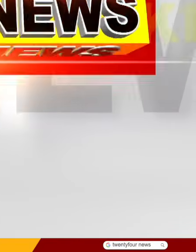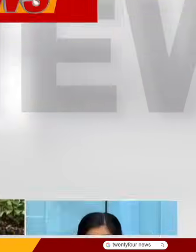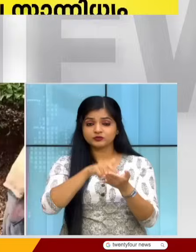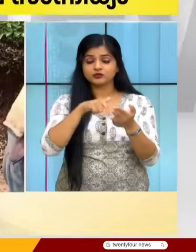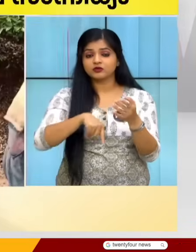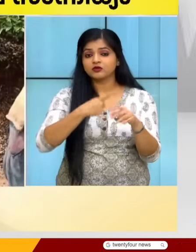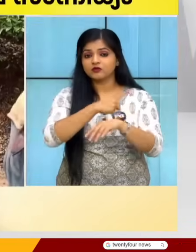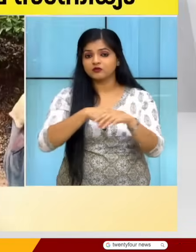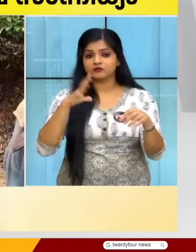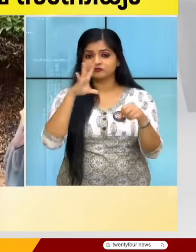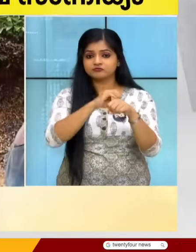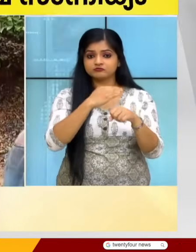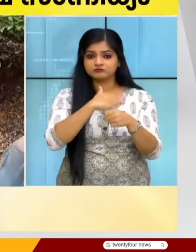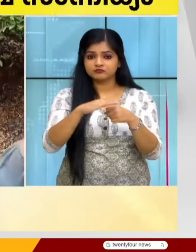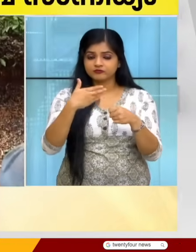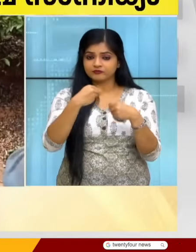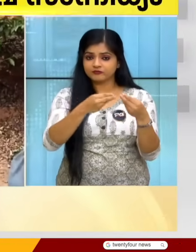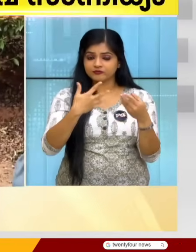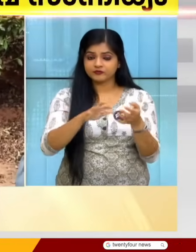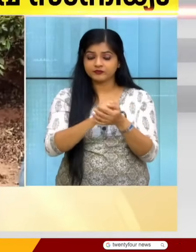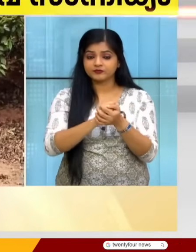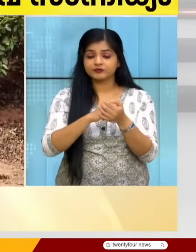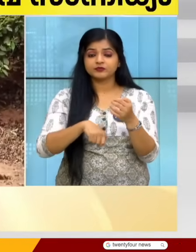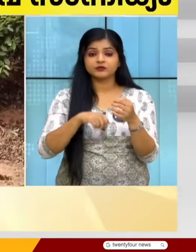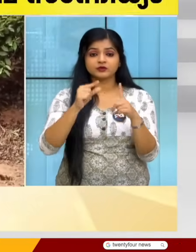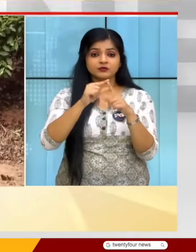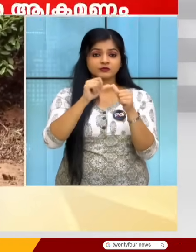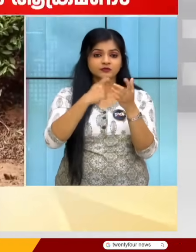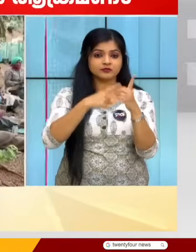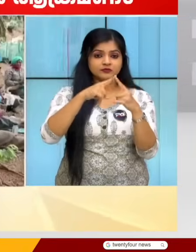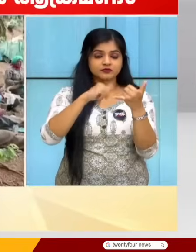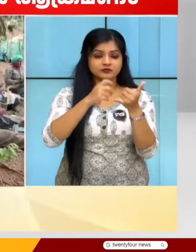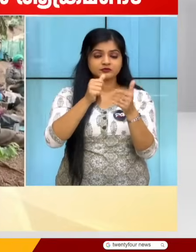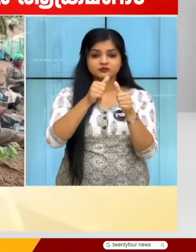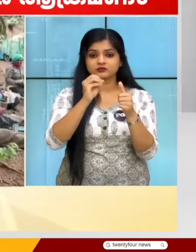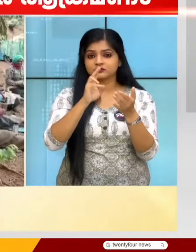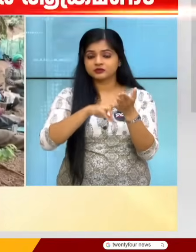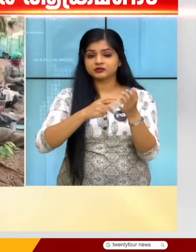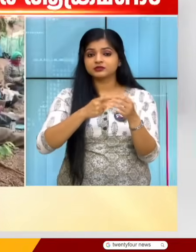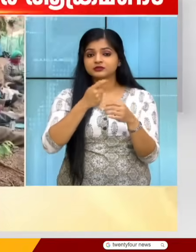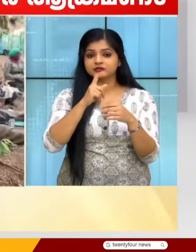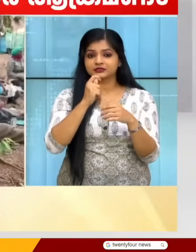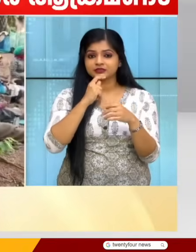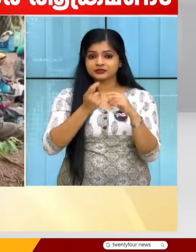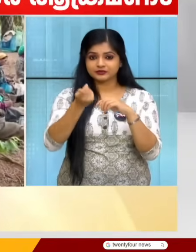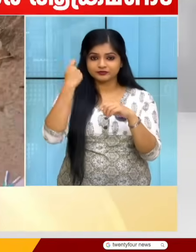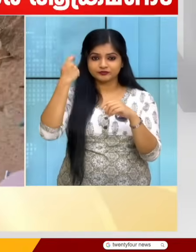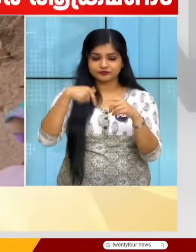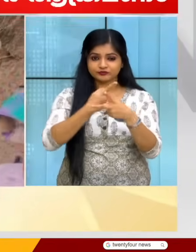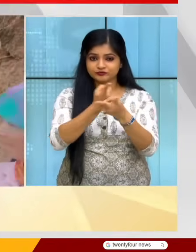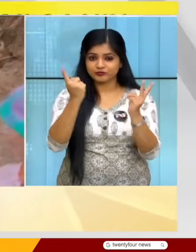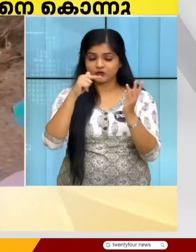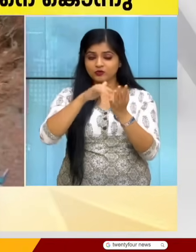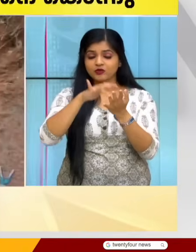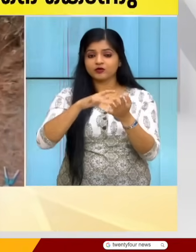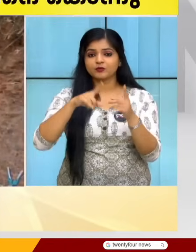കടുവ കൊന്നിരിക്കുന്നത്. ചിറക്കരയിലെ 5-ാം നമ്പർ പാരിസൺ എസ്റ്റേറ്റിലെ തേയിലത്തോട്ടത്തിലെ വയലിലാണ് ഈ പശുവിനെ കെട്ടിയിരുന്നത്. ഇവിടെയാണ്